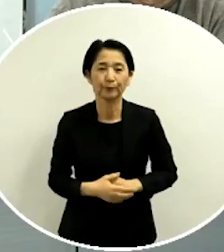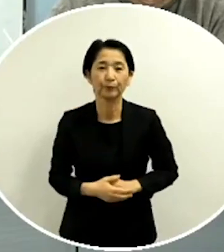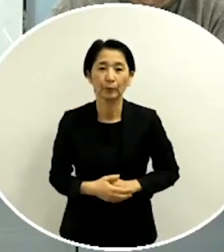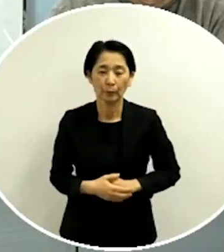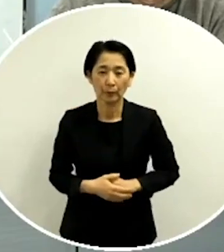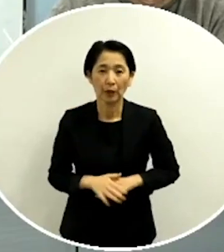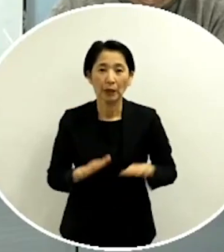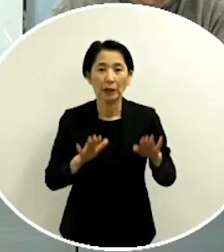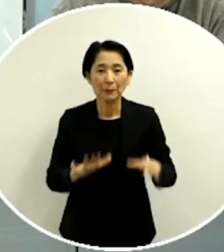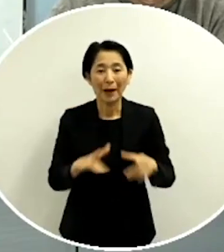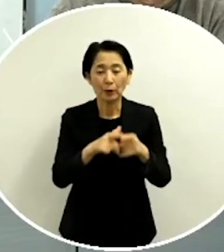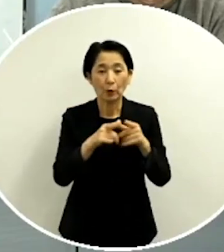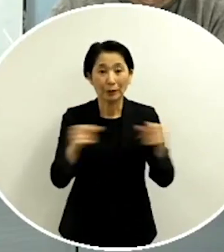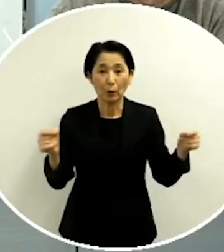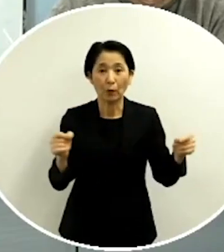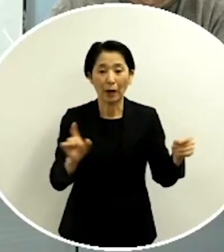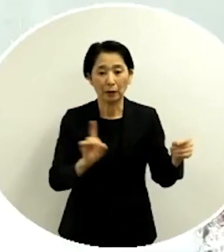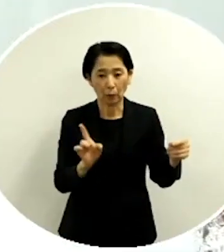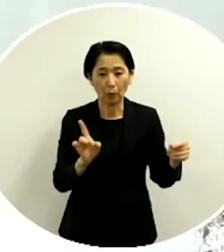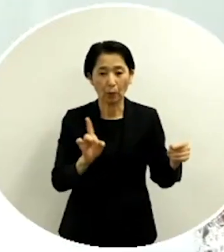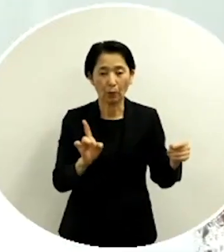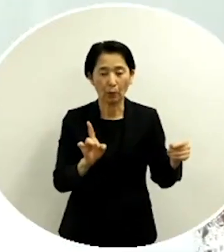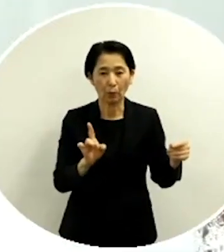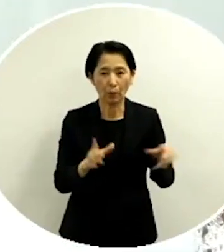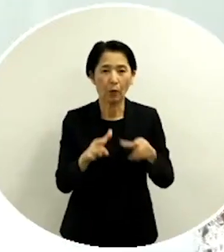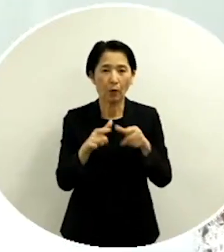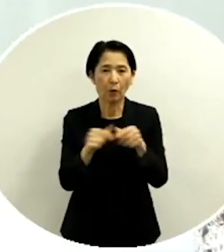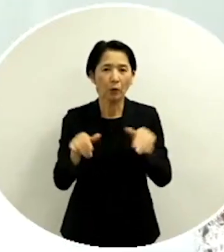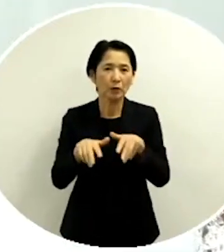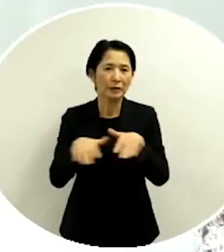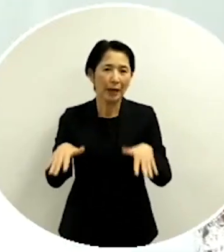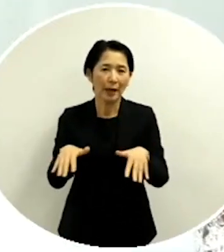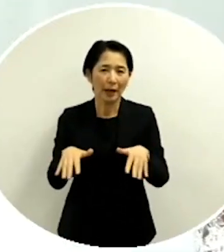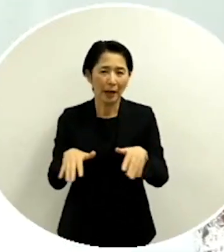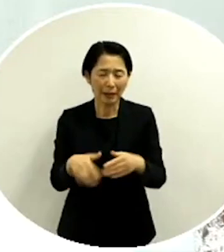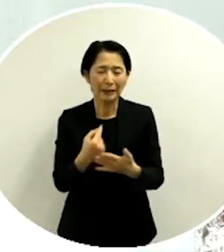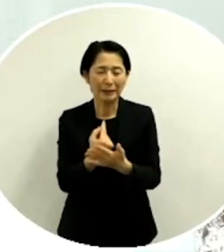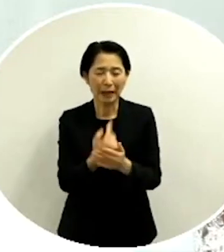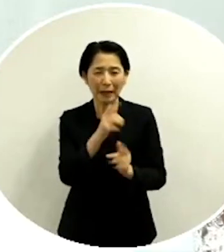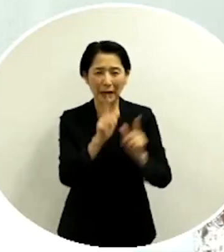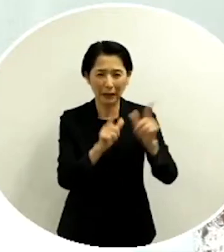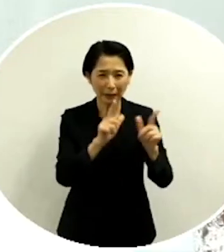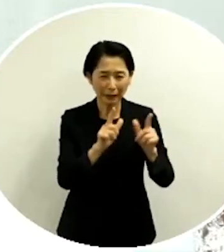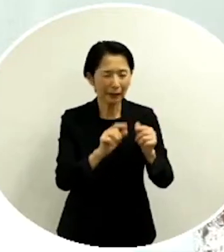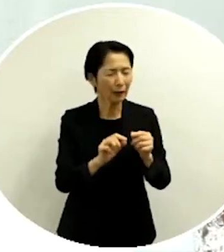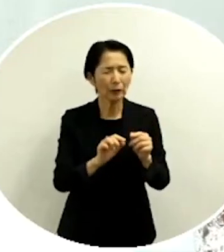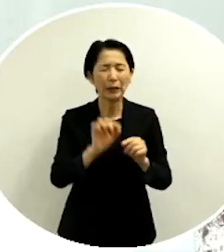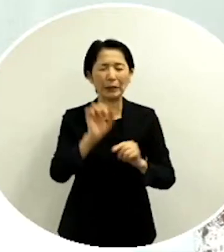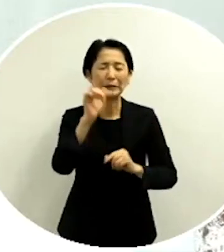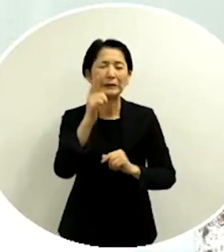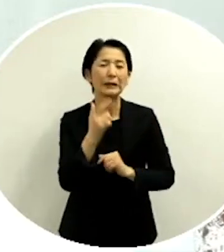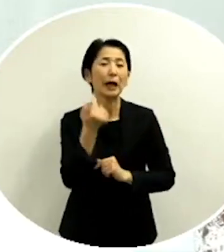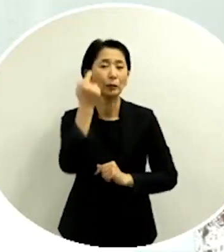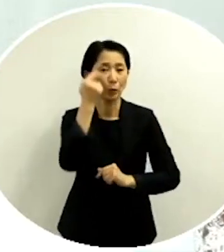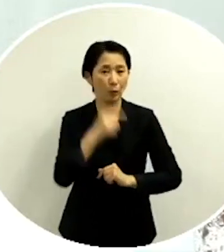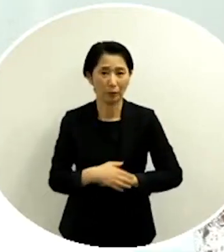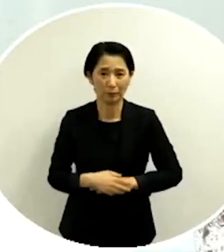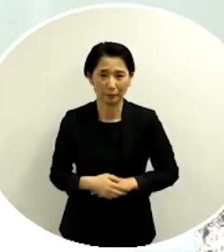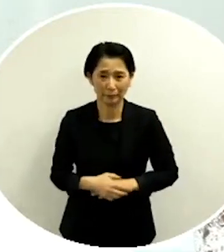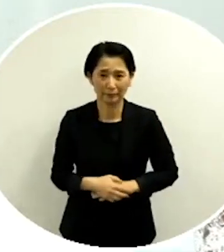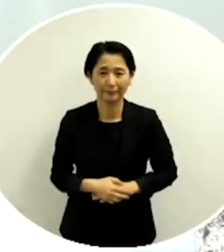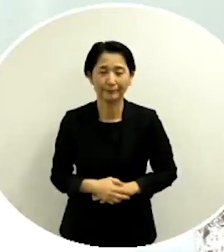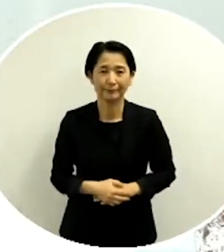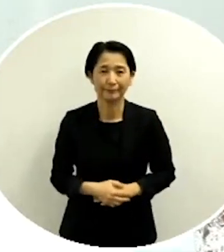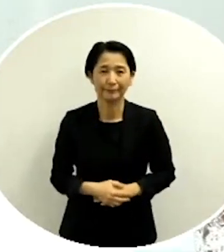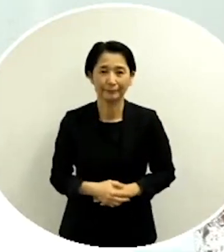今の日本というのは国政ベースでは参加型民主主義からほど遠い状況になっているんじゃないでしょう